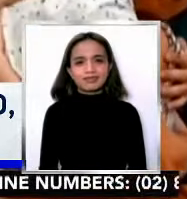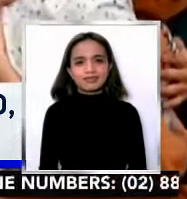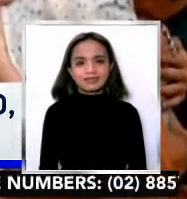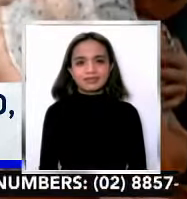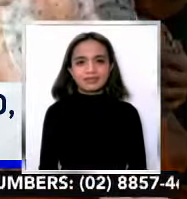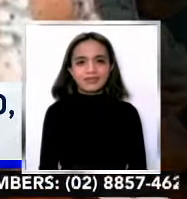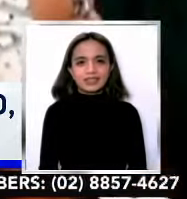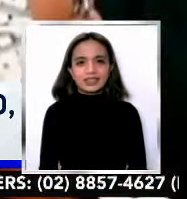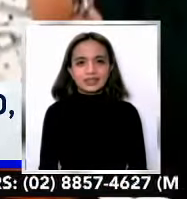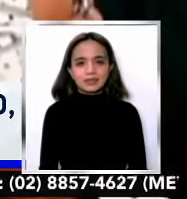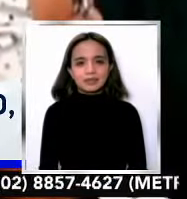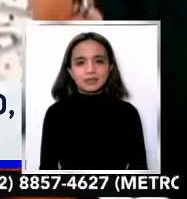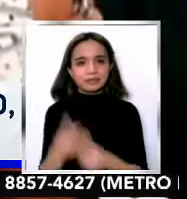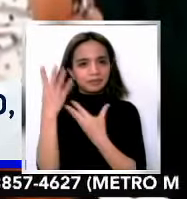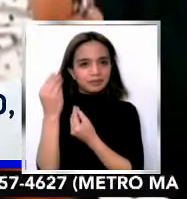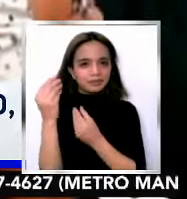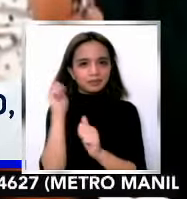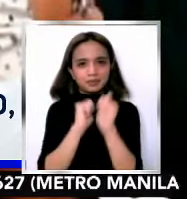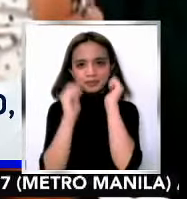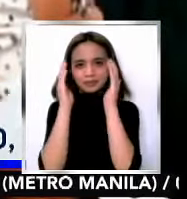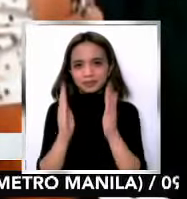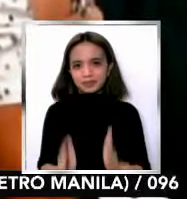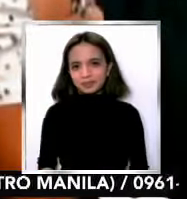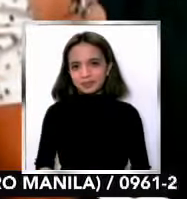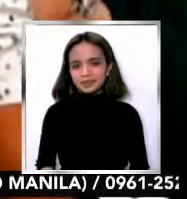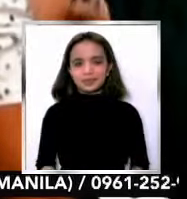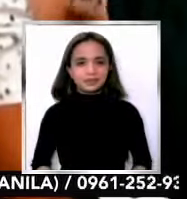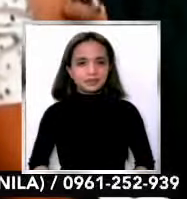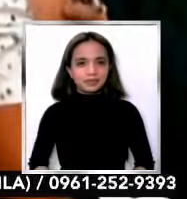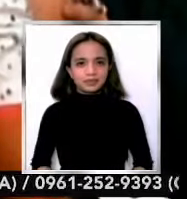Nelson Canlas, updated sa Showbiz Happenings.